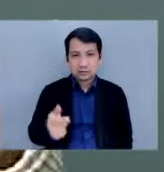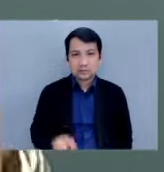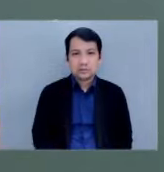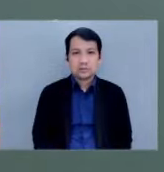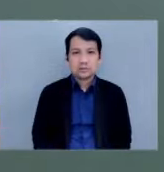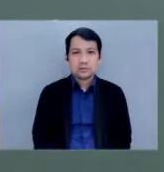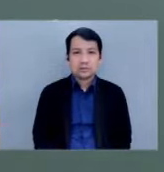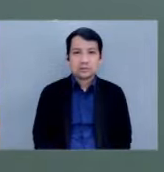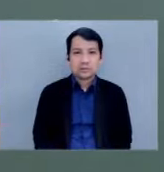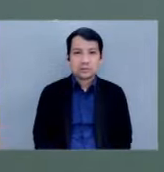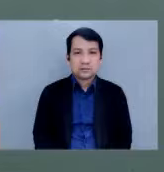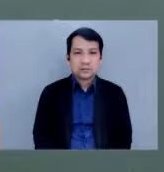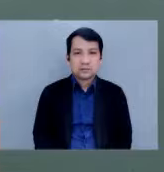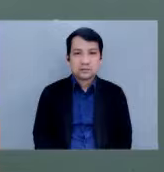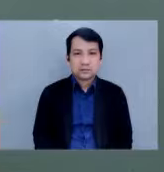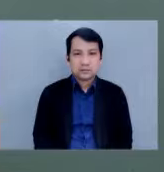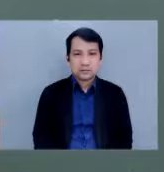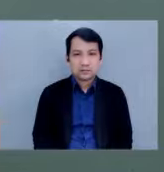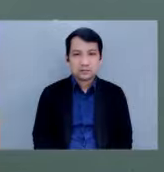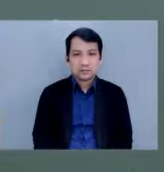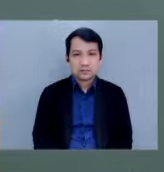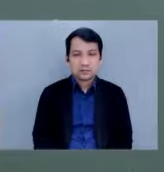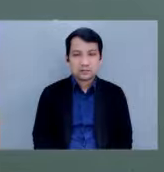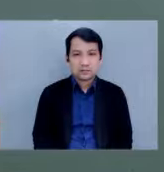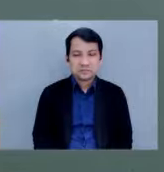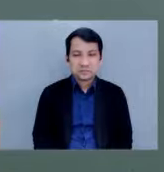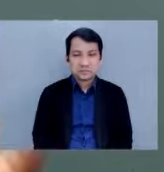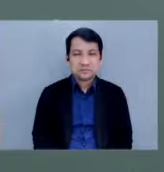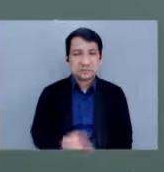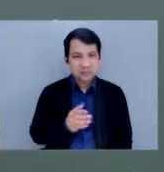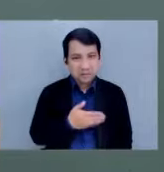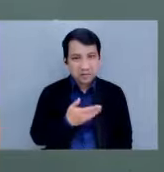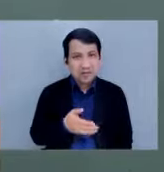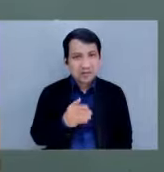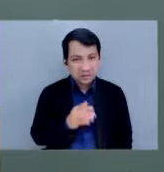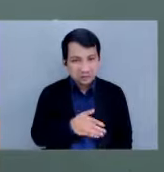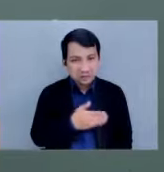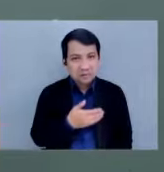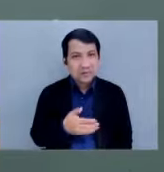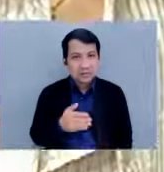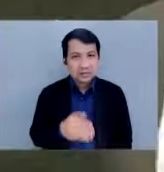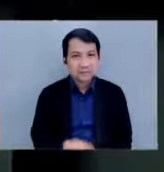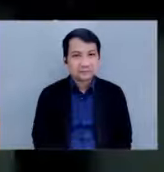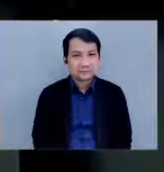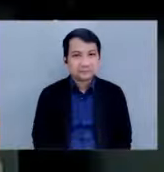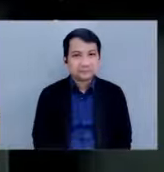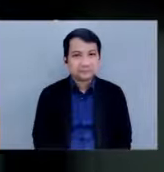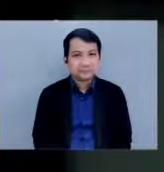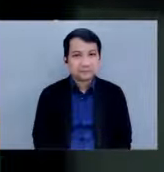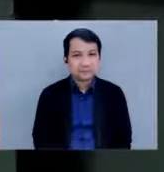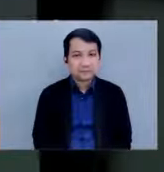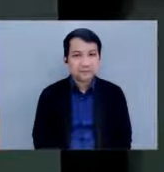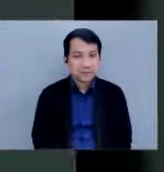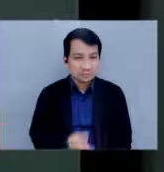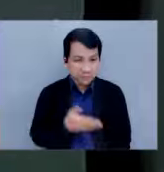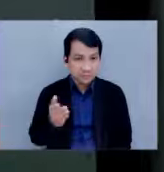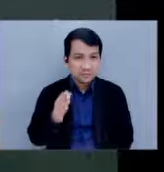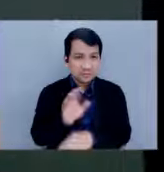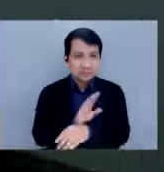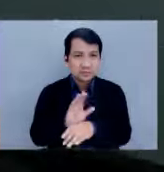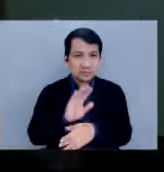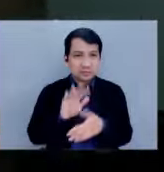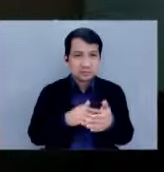yeah, yeah. Paint a picture with my hand. At kahit busy sa upcoming concert